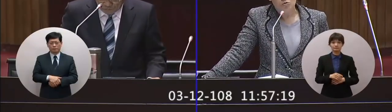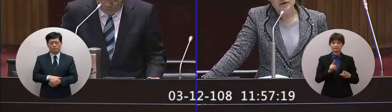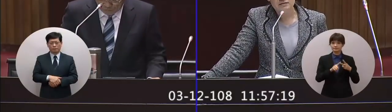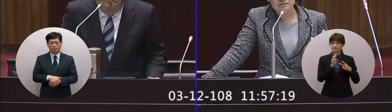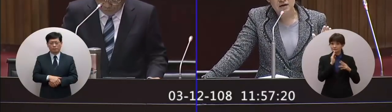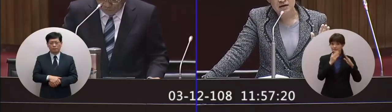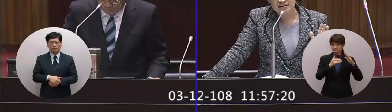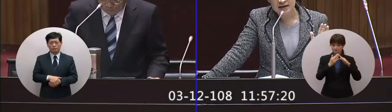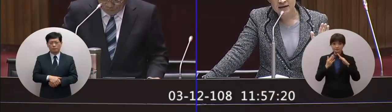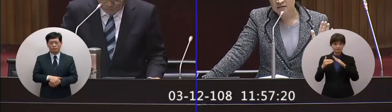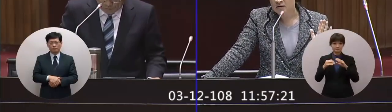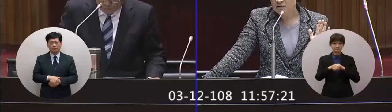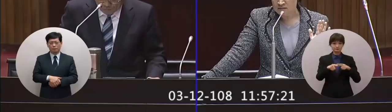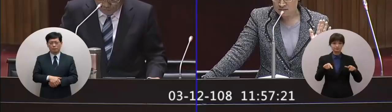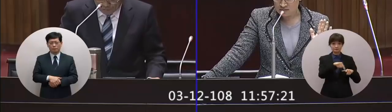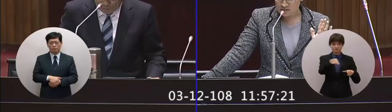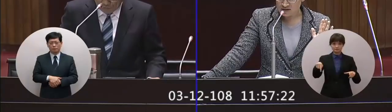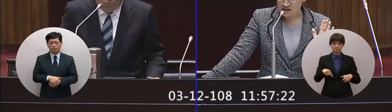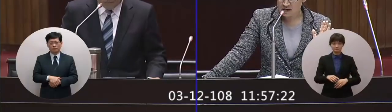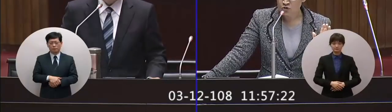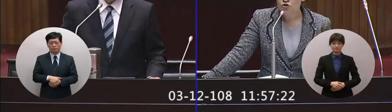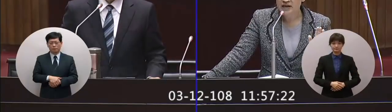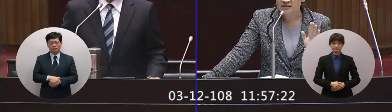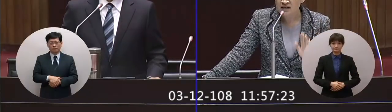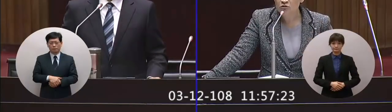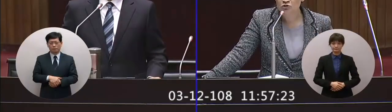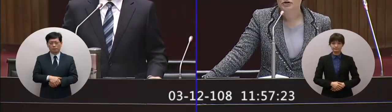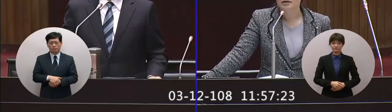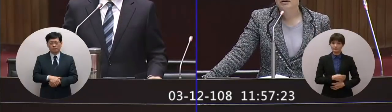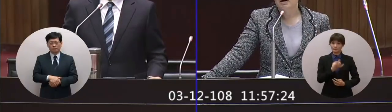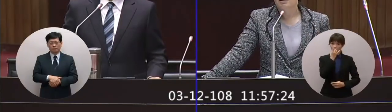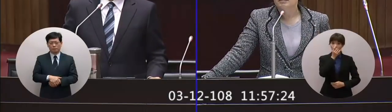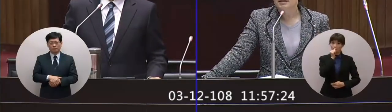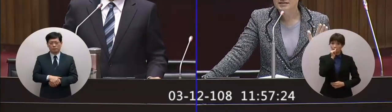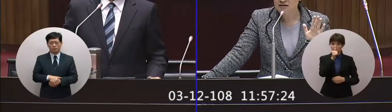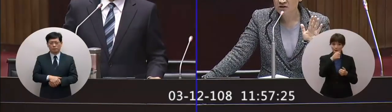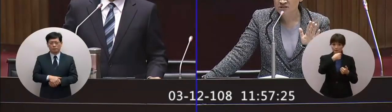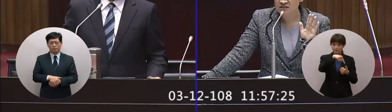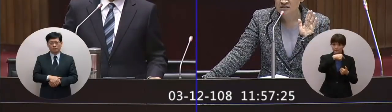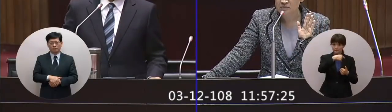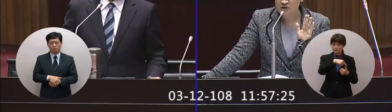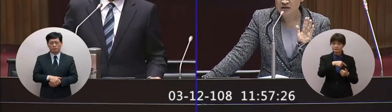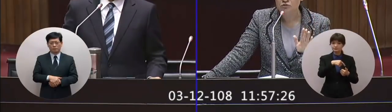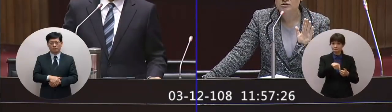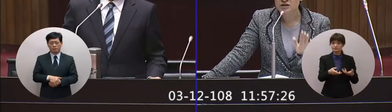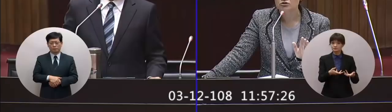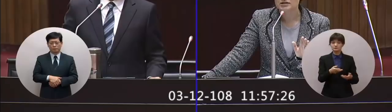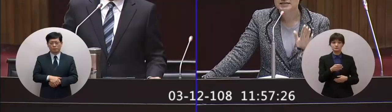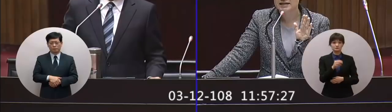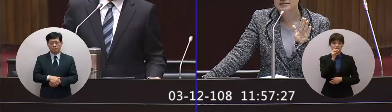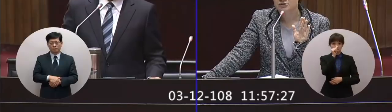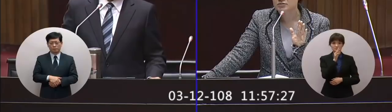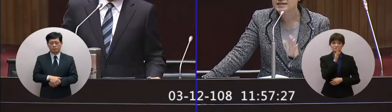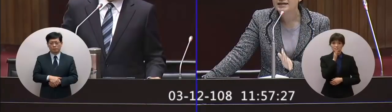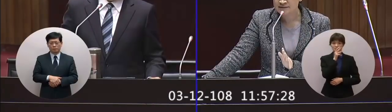校哦，我们在这个语言教学哦的这个，尤其是英语教